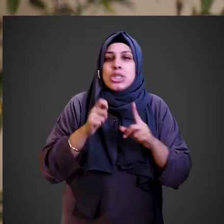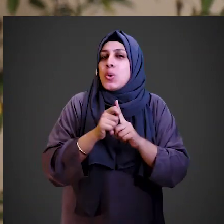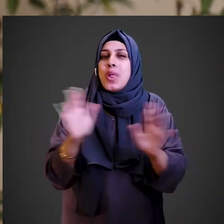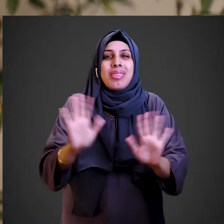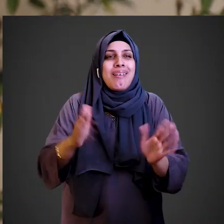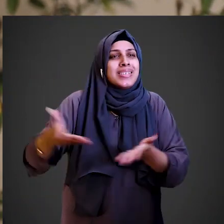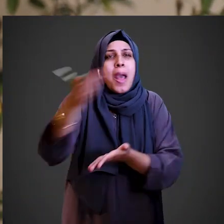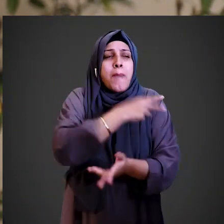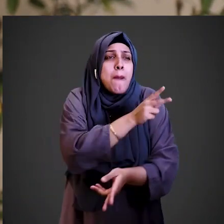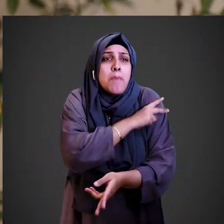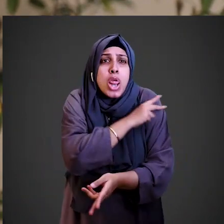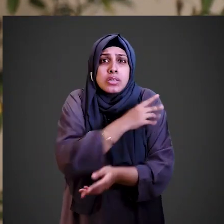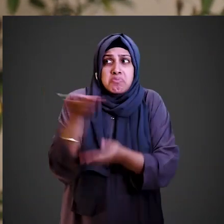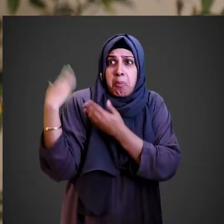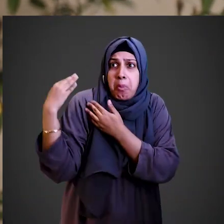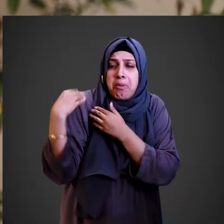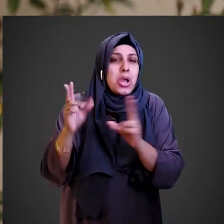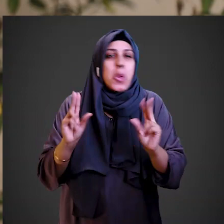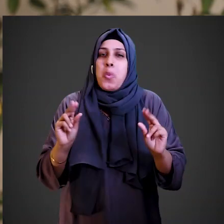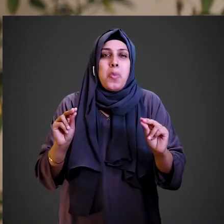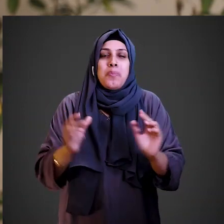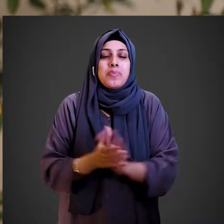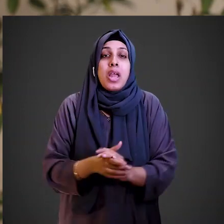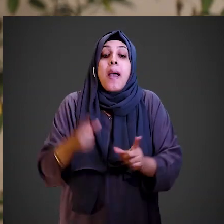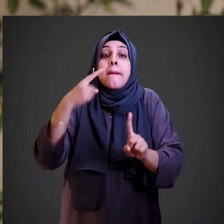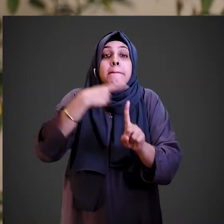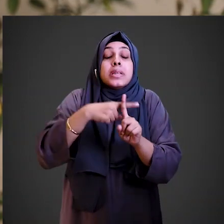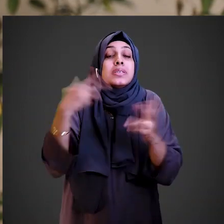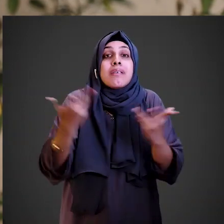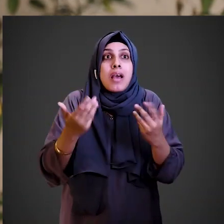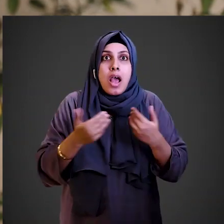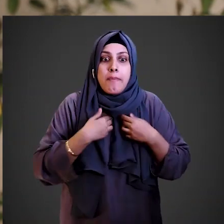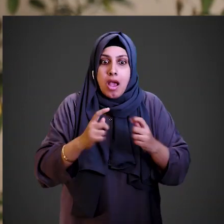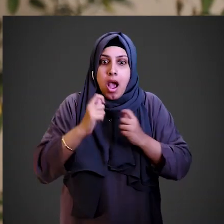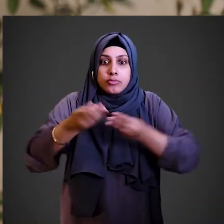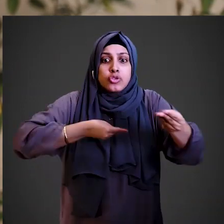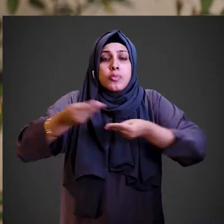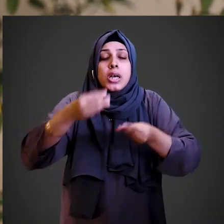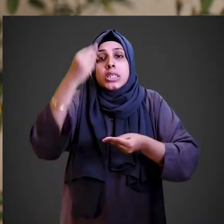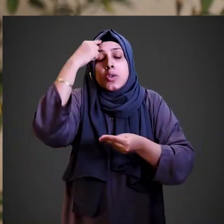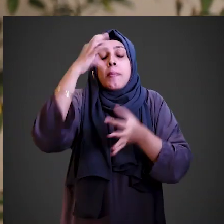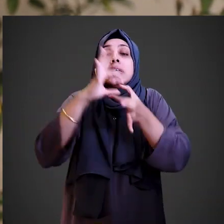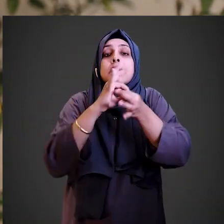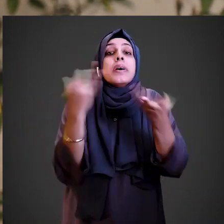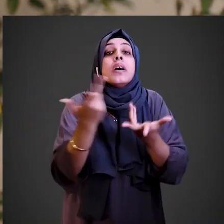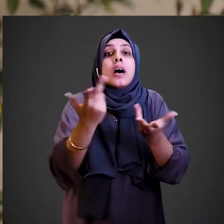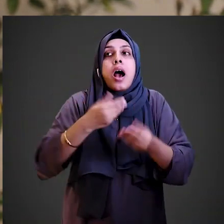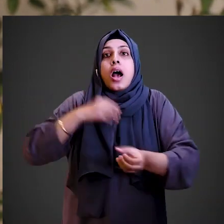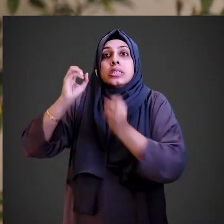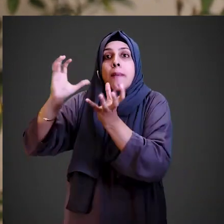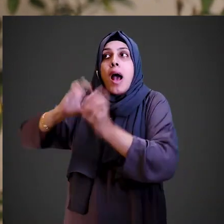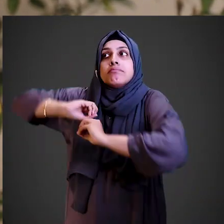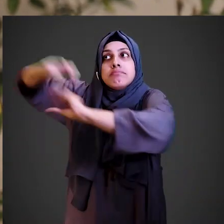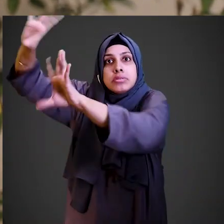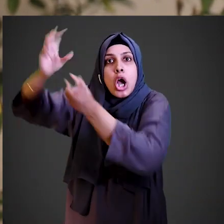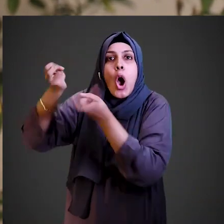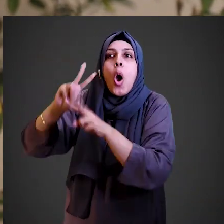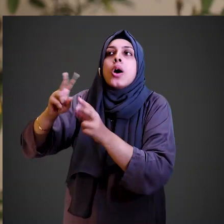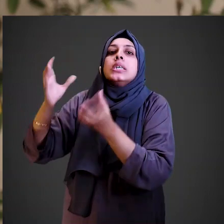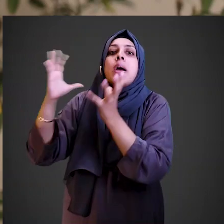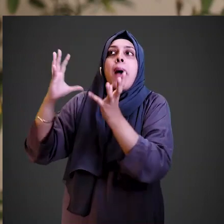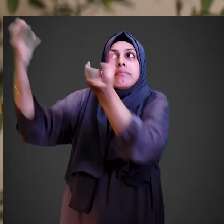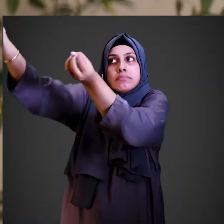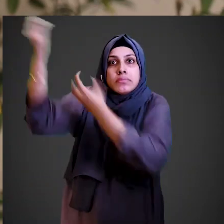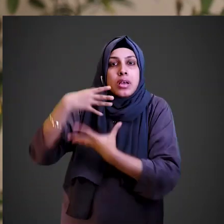کی گورنمنٹ اتھارٹی کچھ کہہ سکتی ہے ان پہ۔ پلس یہ ہے کہ میرا بزنس زیادہ ڈیل کرتا ہے امپورٹ ایکسپورٹ سے، تو امپورٹ ایکسپورٹ میں جو